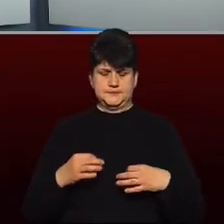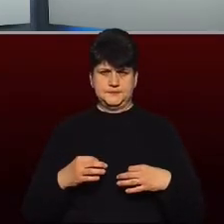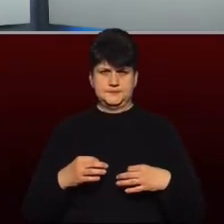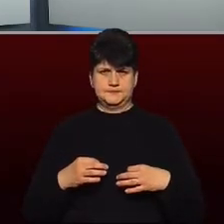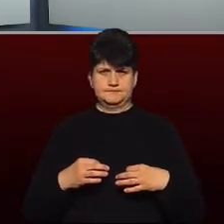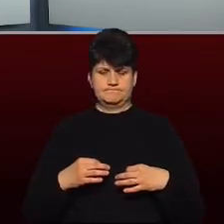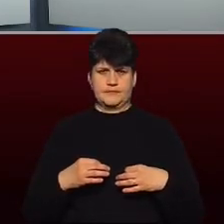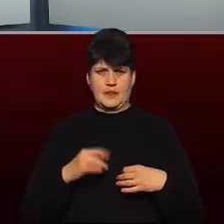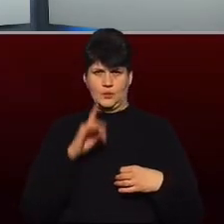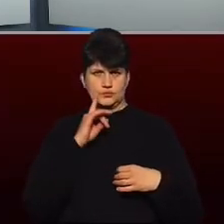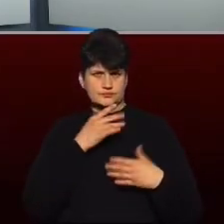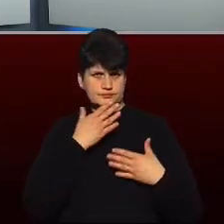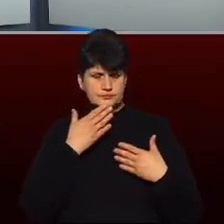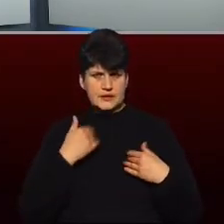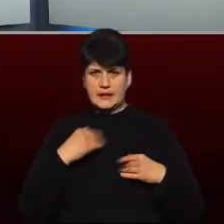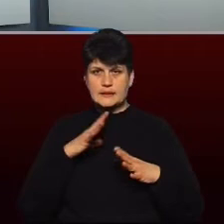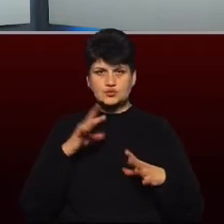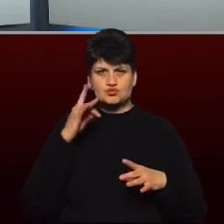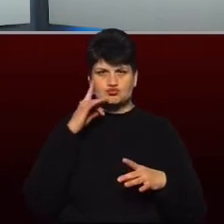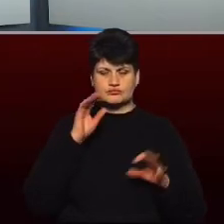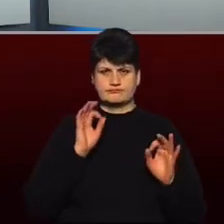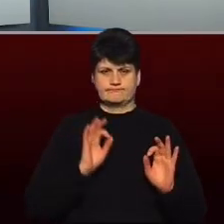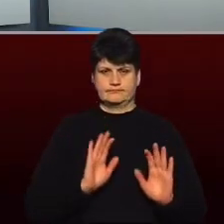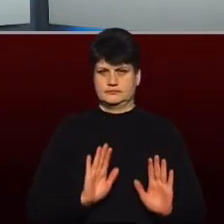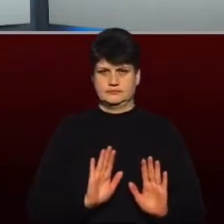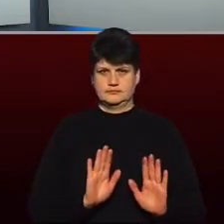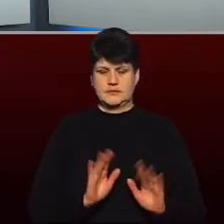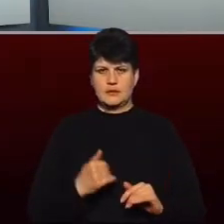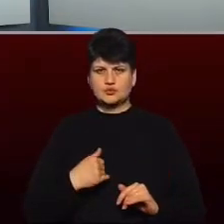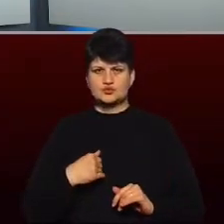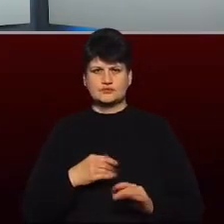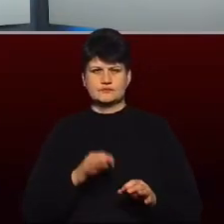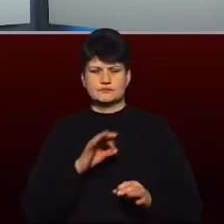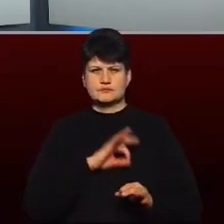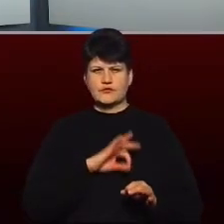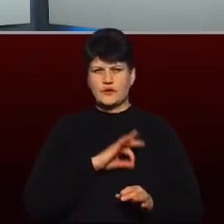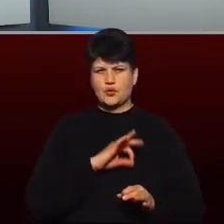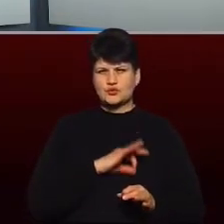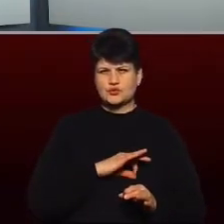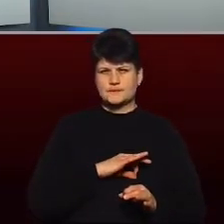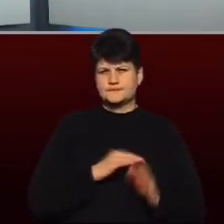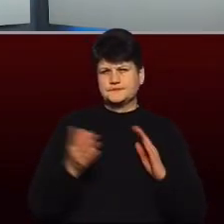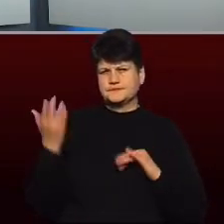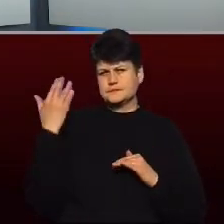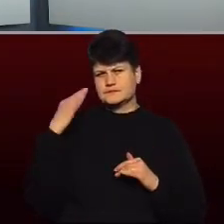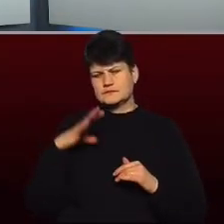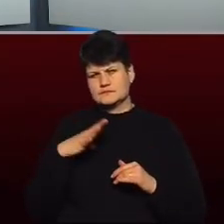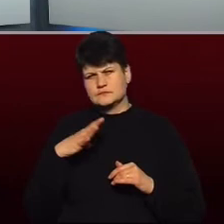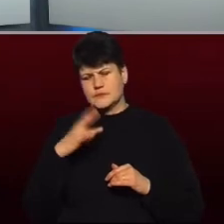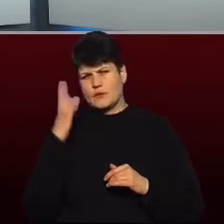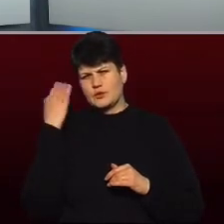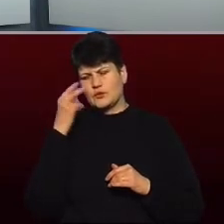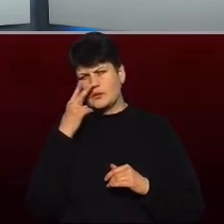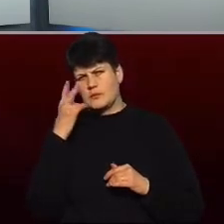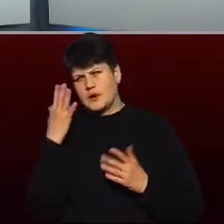рівноваги, я не буду думати раціонально, я буду використовувати якісь шаблони, які я бачив